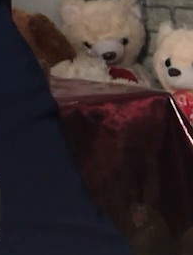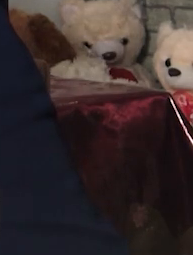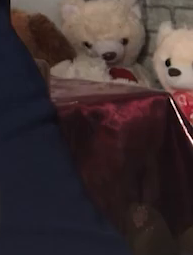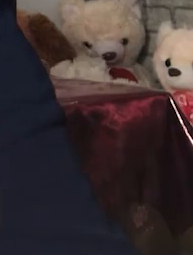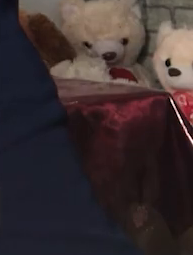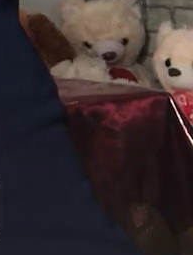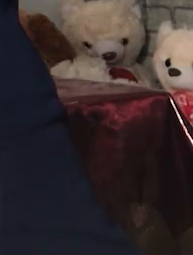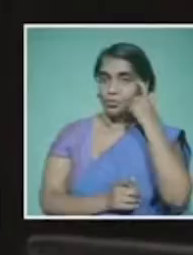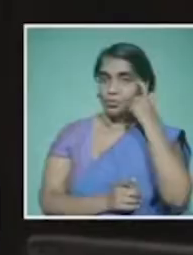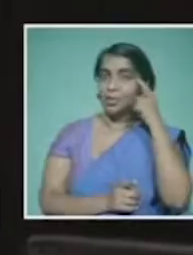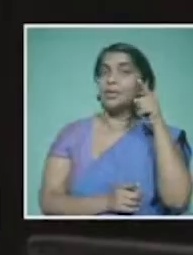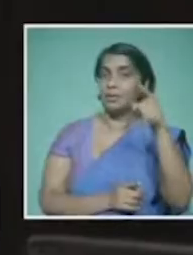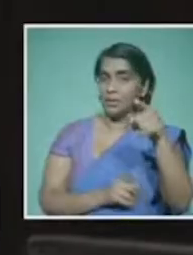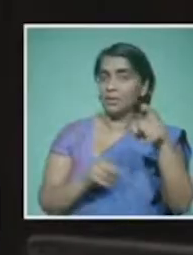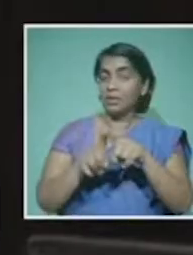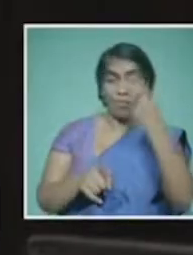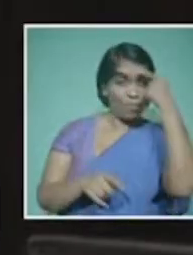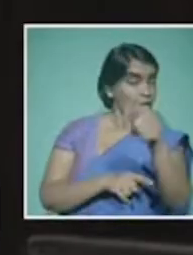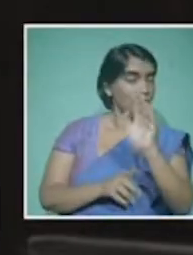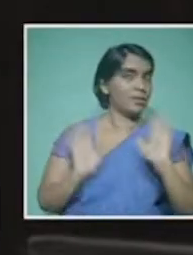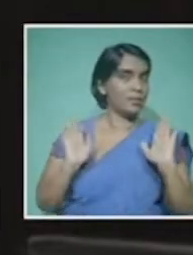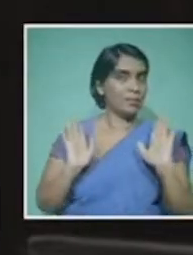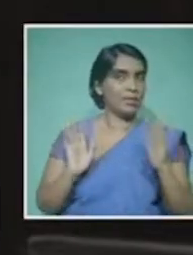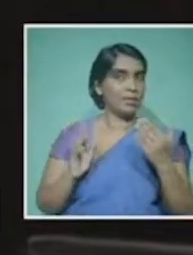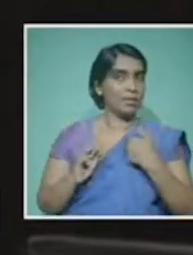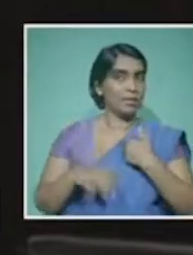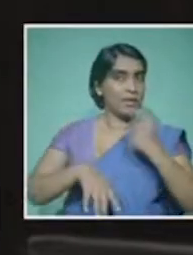என்ன சொன்னாருன்னு நீங்களே கேளுங்க.